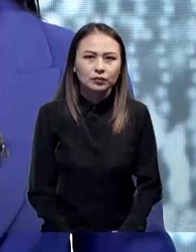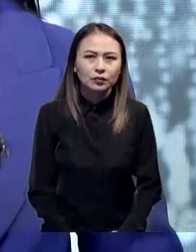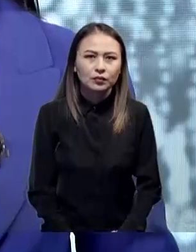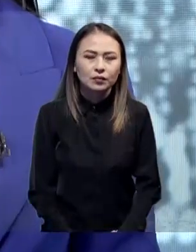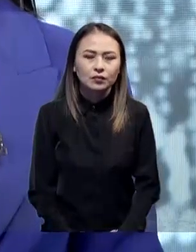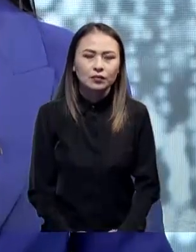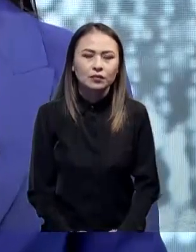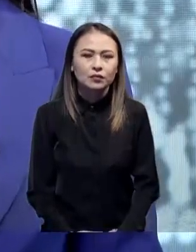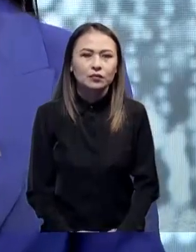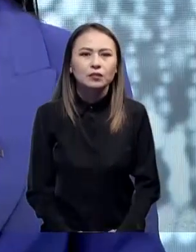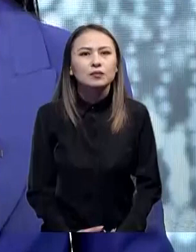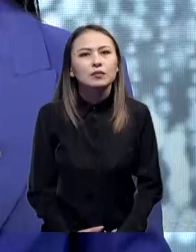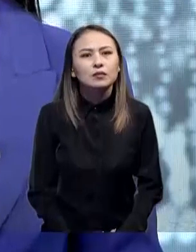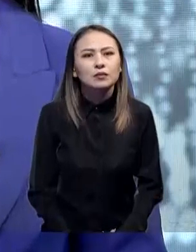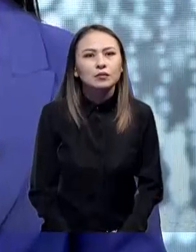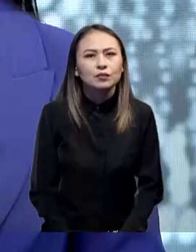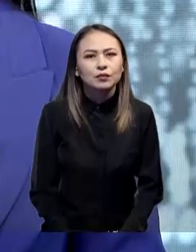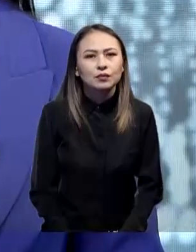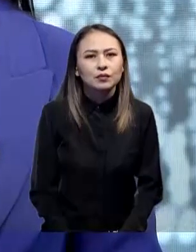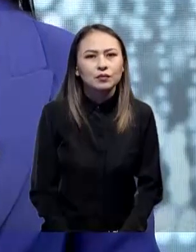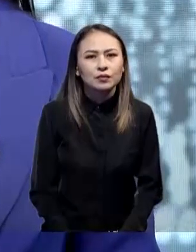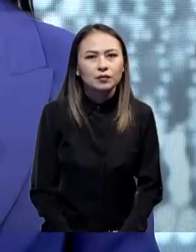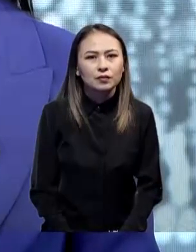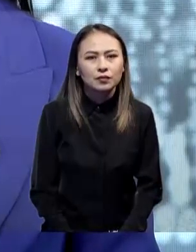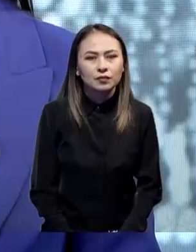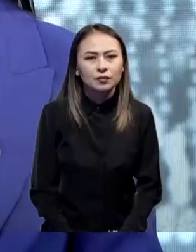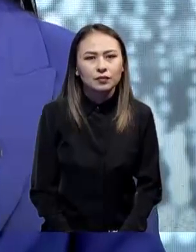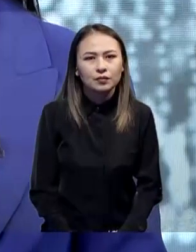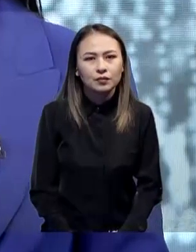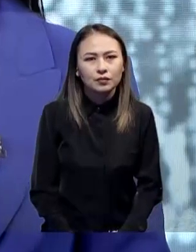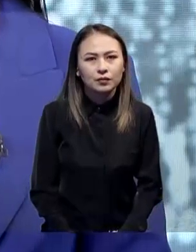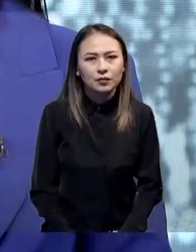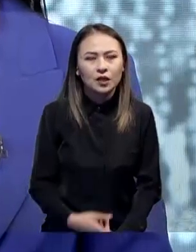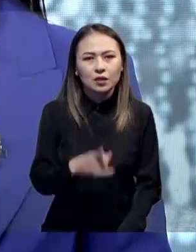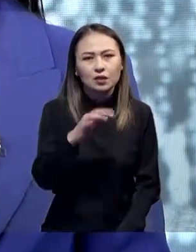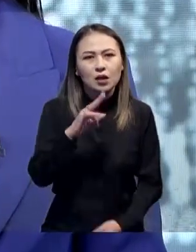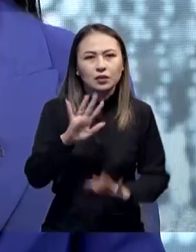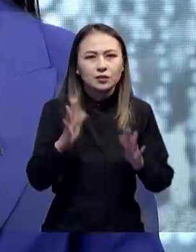Қасымхан, менде бар ақпарат осы, сөз кезек өзіңізде. Жұлдыз, мардымды ақпаратыңызға рахмет.